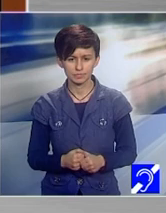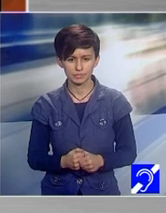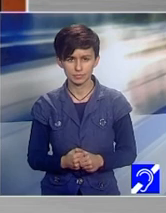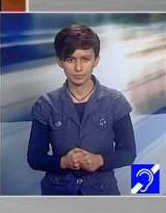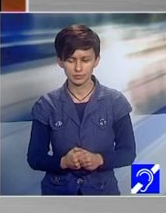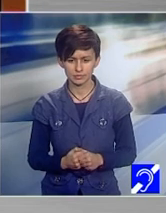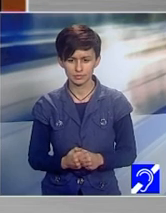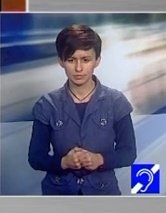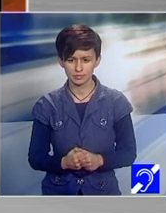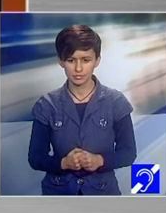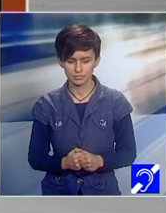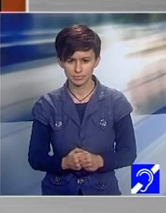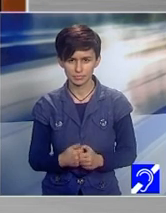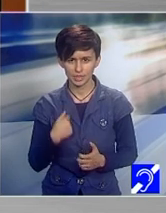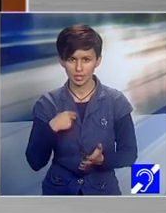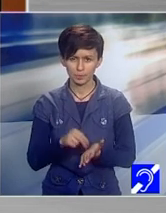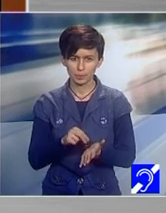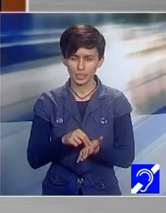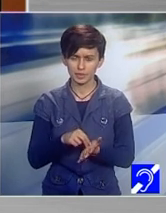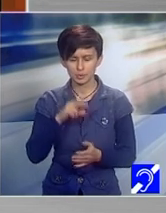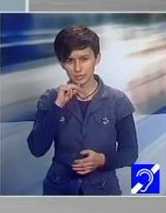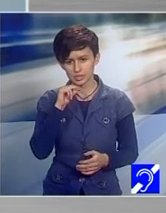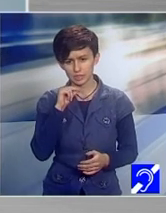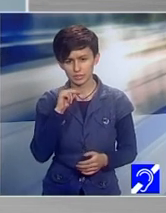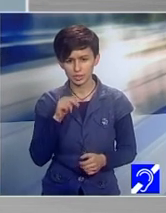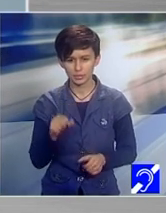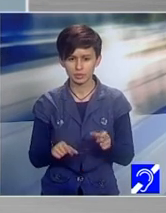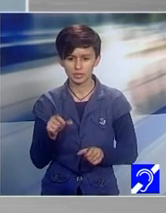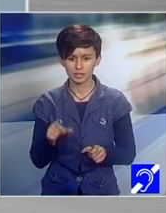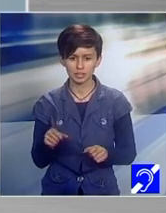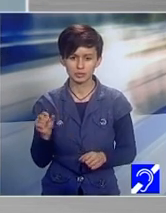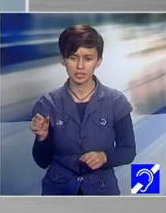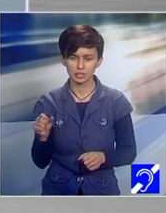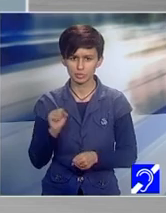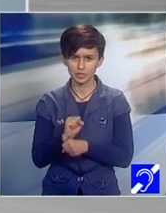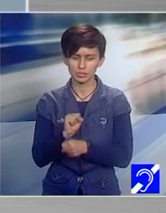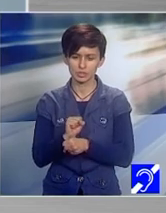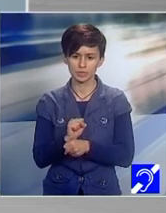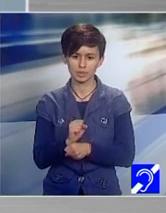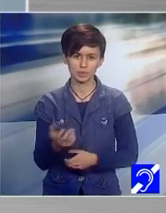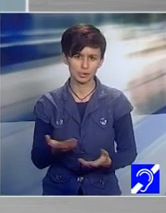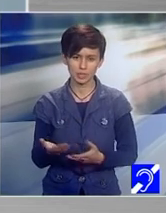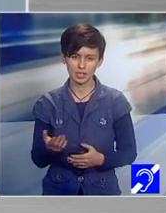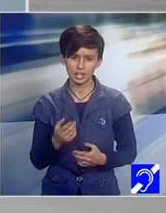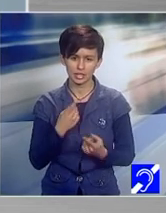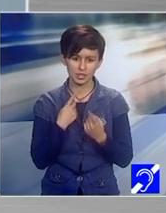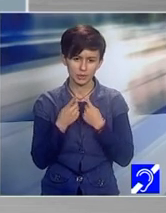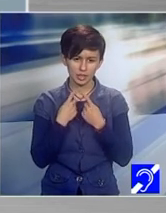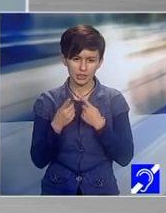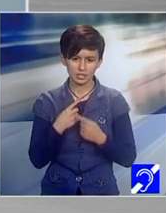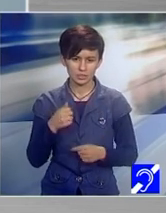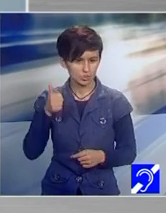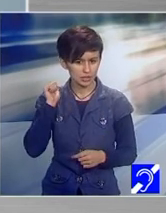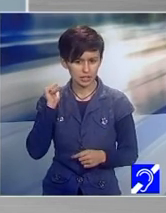Bun. Îți propun să vorbim și despre subiectul săptămânii pe care l-am abordat și